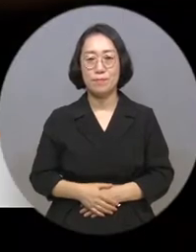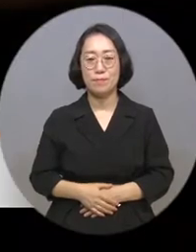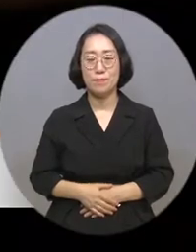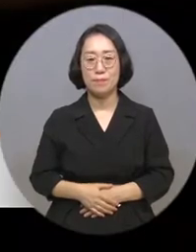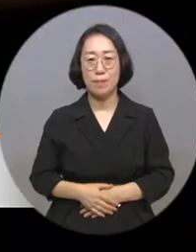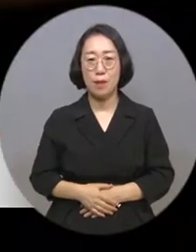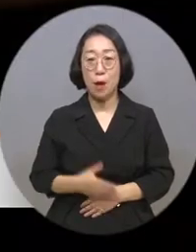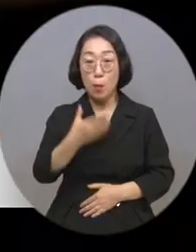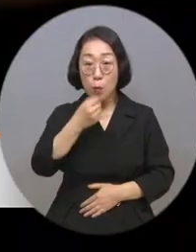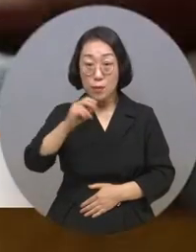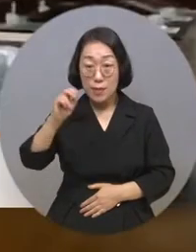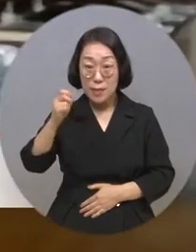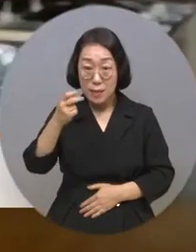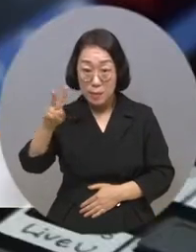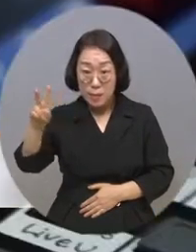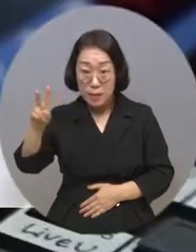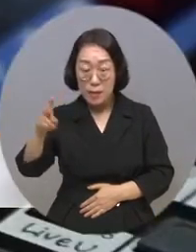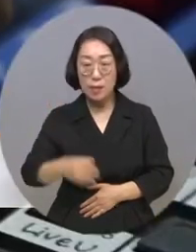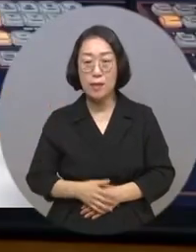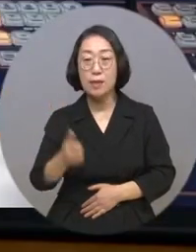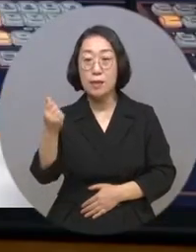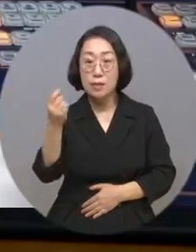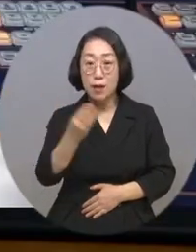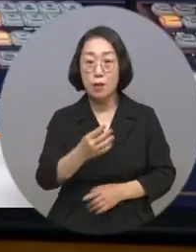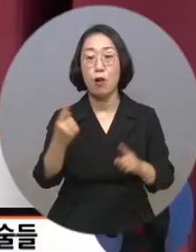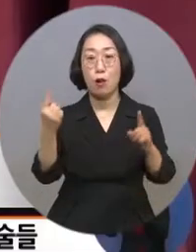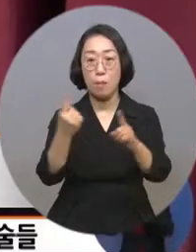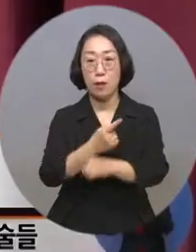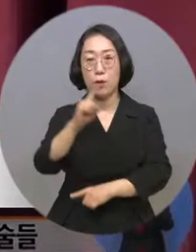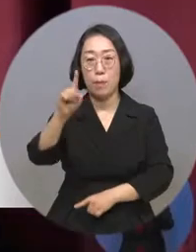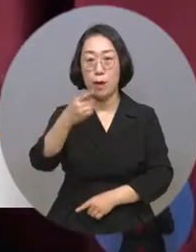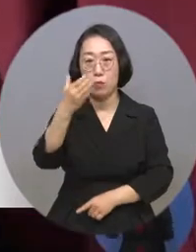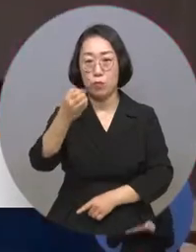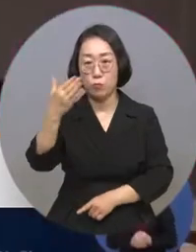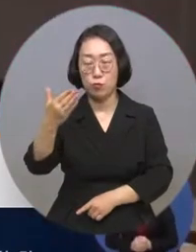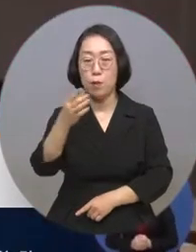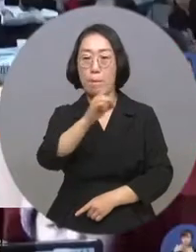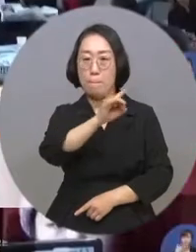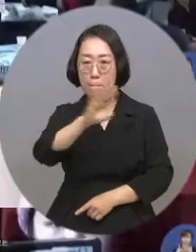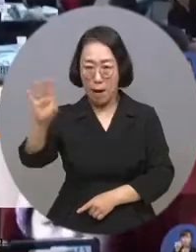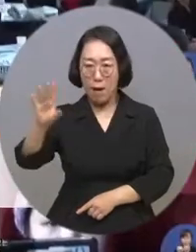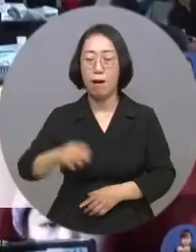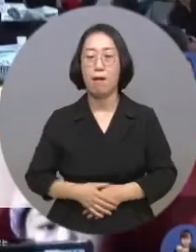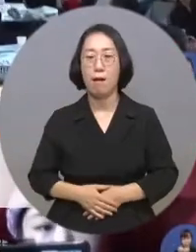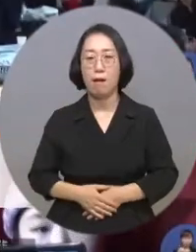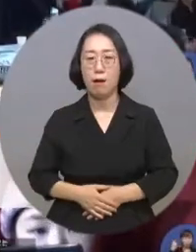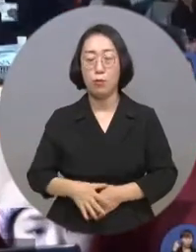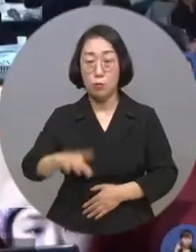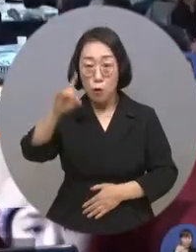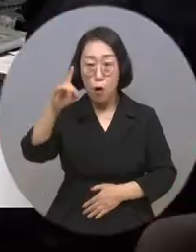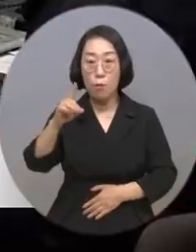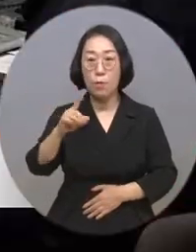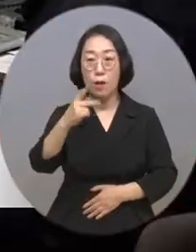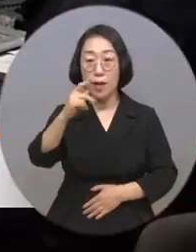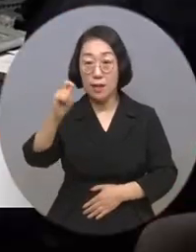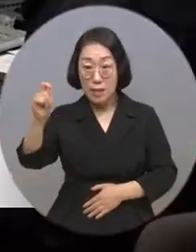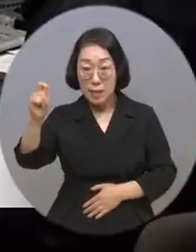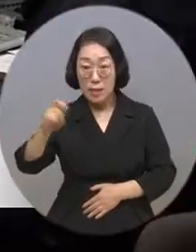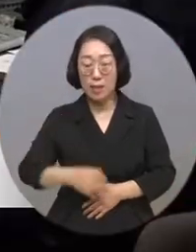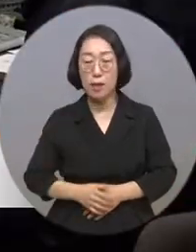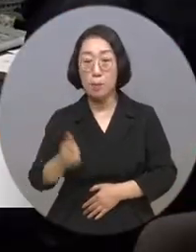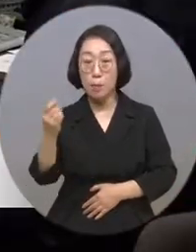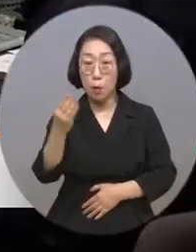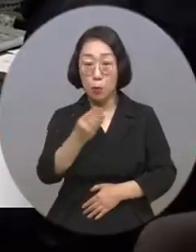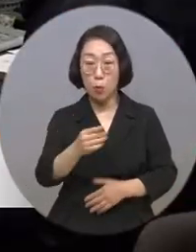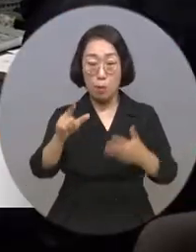장애인 복지 채널 복지TV의 IPTV 채널 번호가 199번으로 단일화됩니다. 첫 변화로 KT 올레TV의 채널